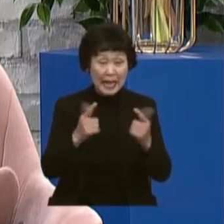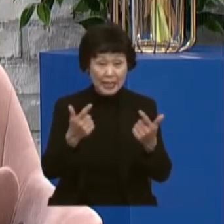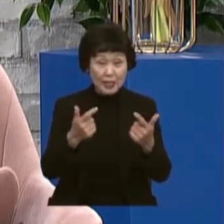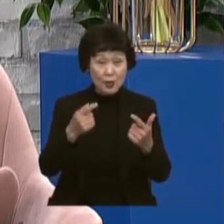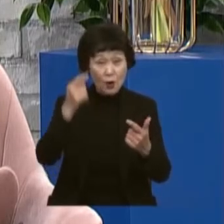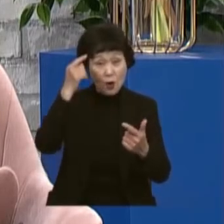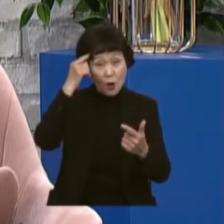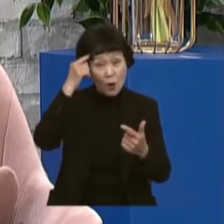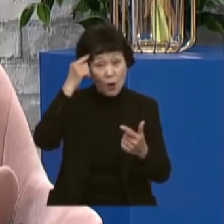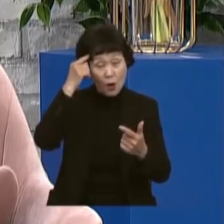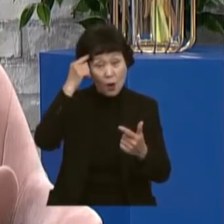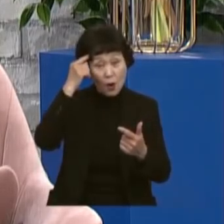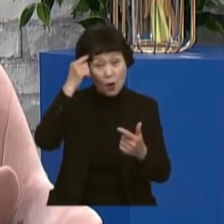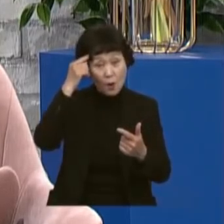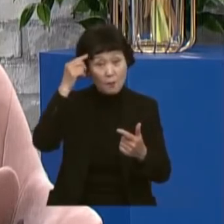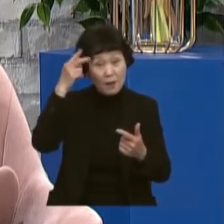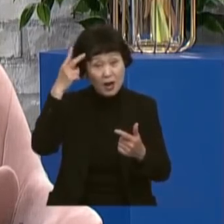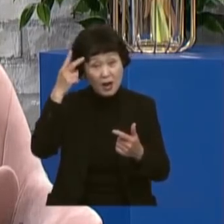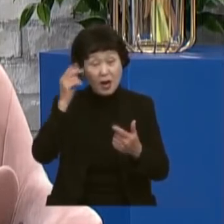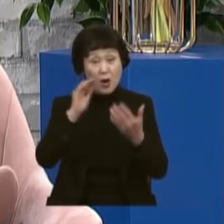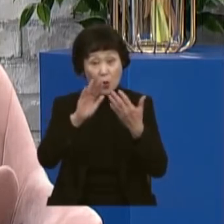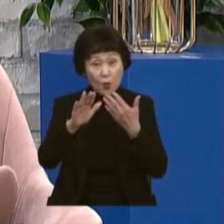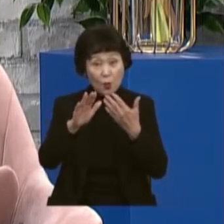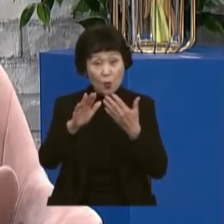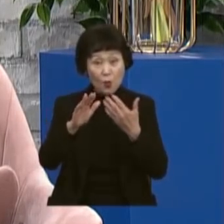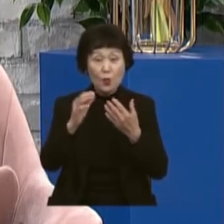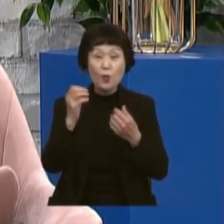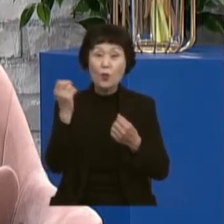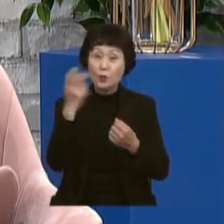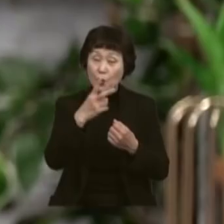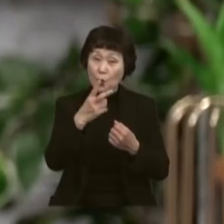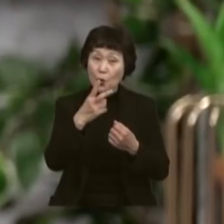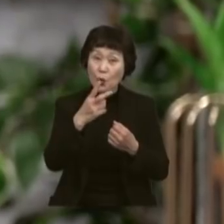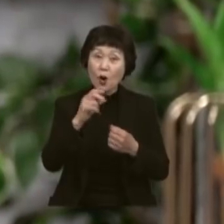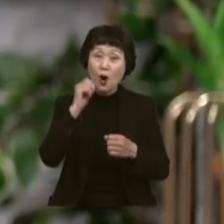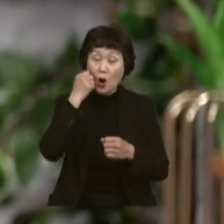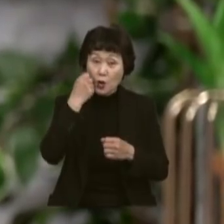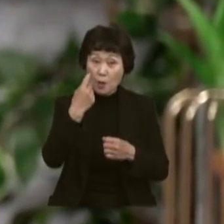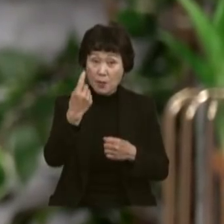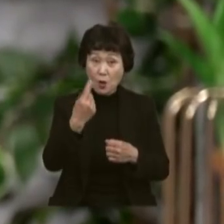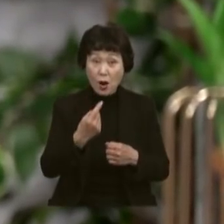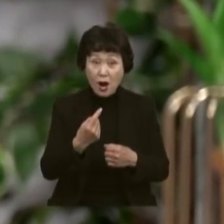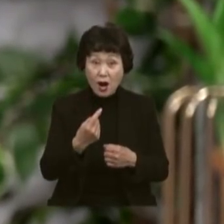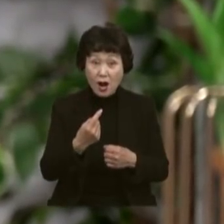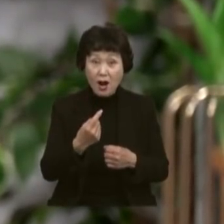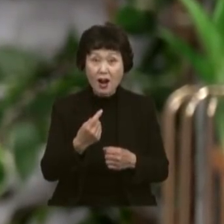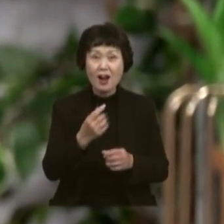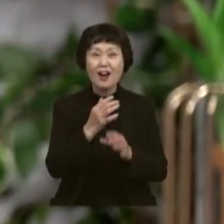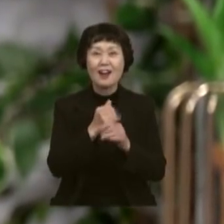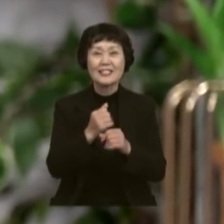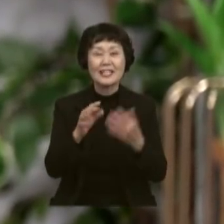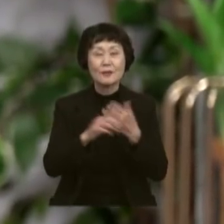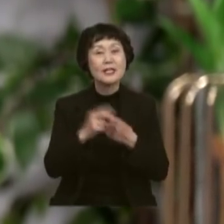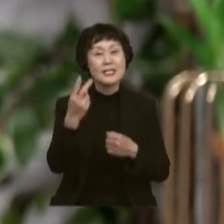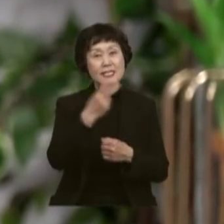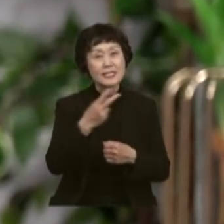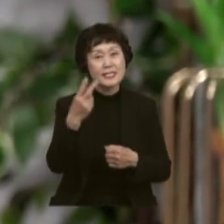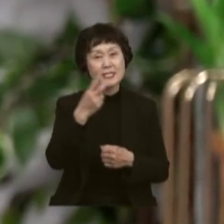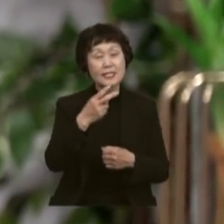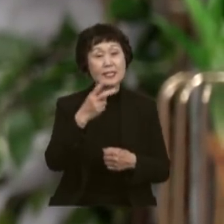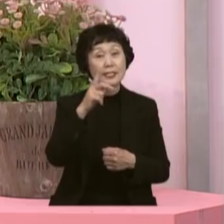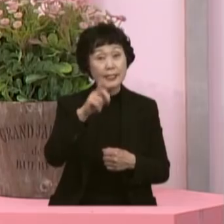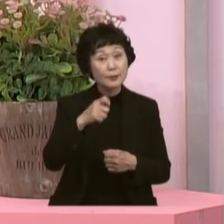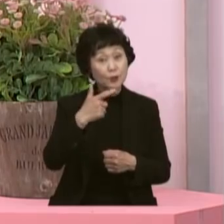장로님의 삶에 또 한 번의 아주 어려움이 닥칩니다. 그러니까 그게 언제냐면 2016년으로 기억해요.